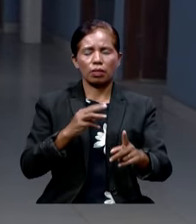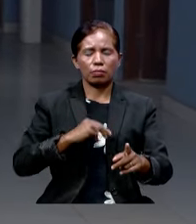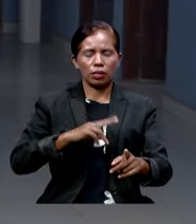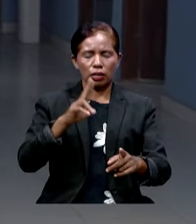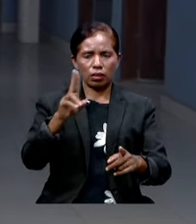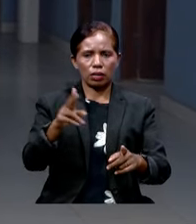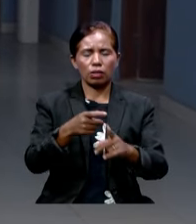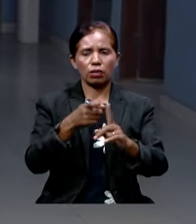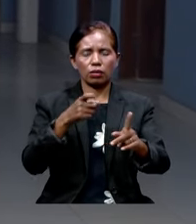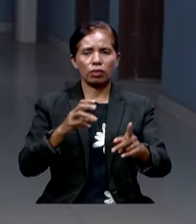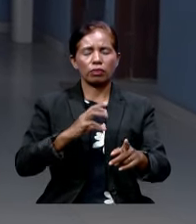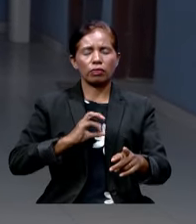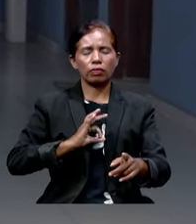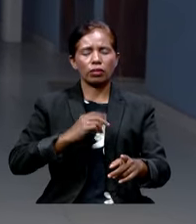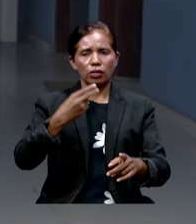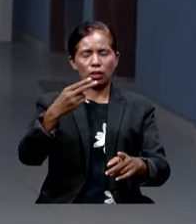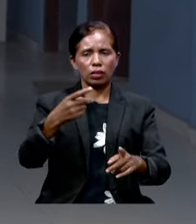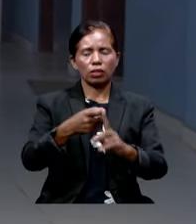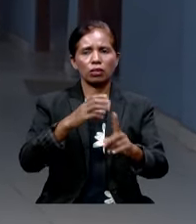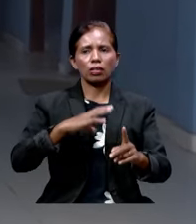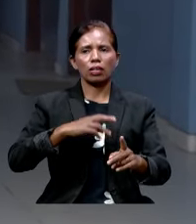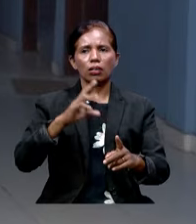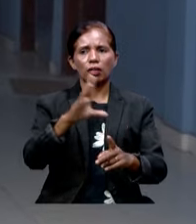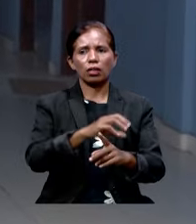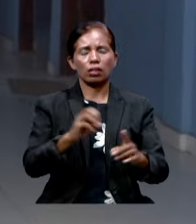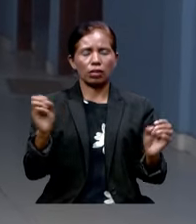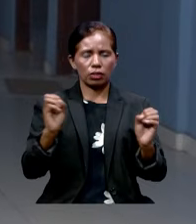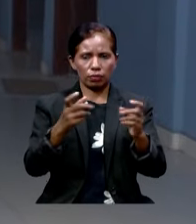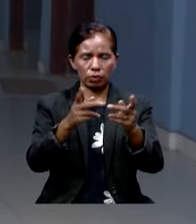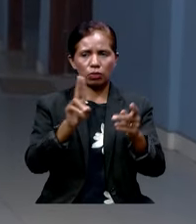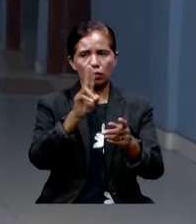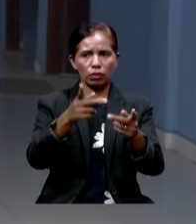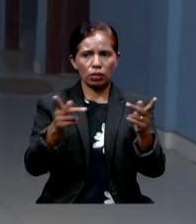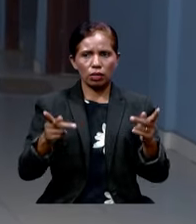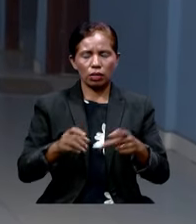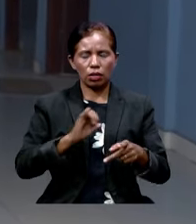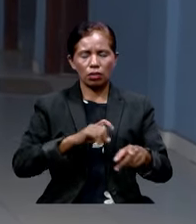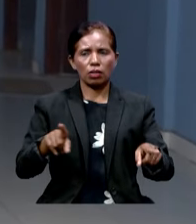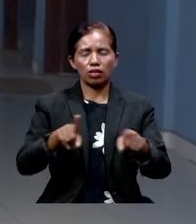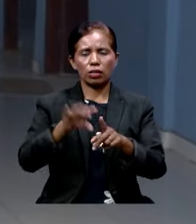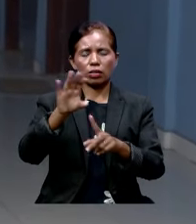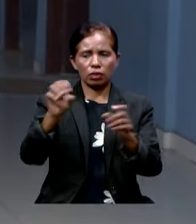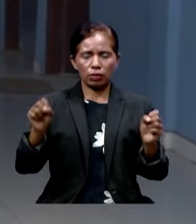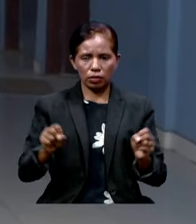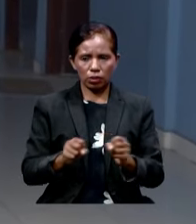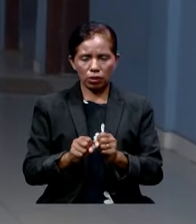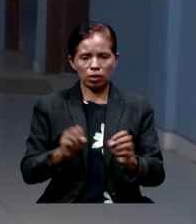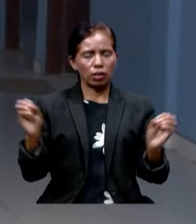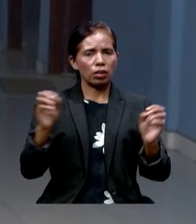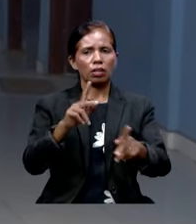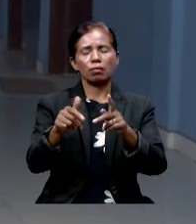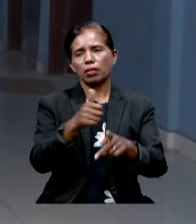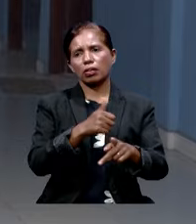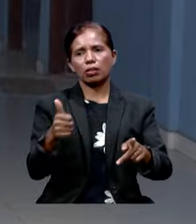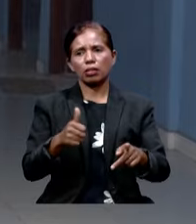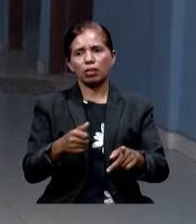balu si fatuhada balu si kaikoli mak mai aku para ini ne mai bos hau nurat sif suku mos hau tete katak nelos emasilu sira mai